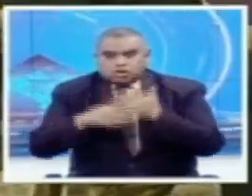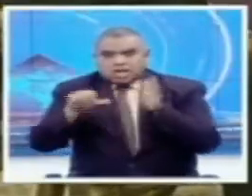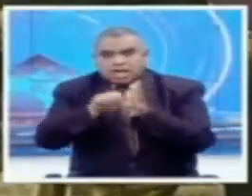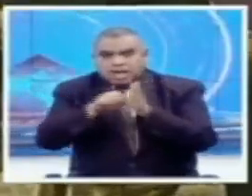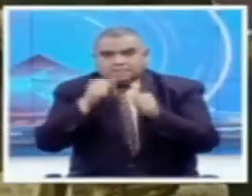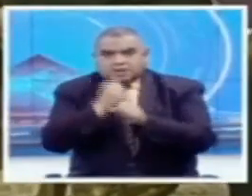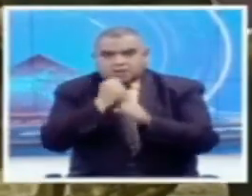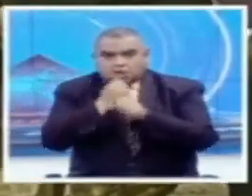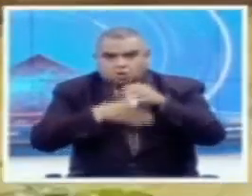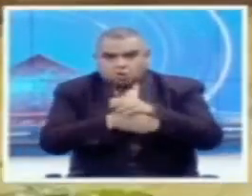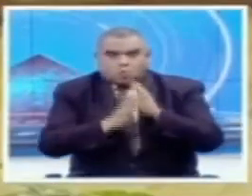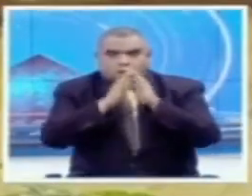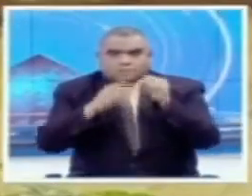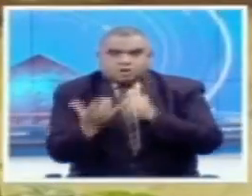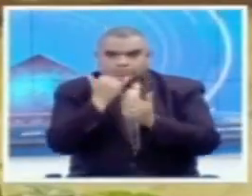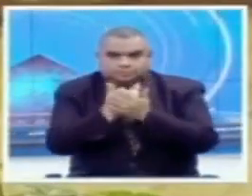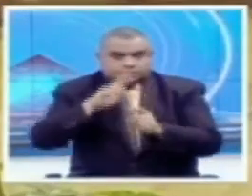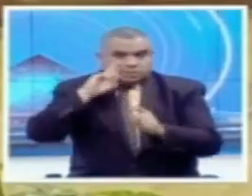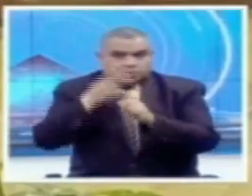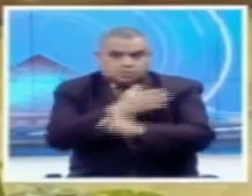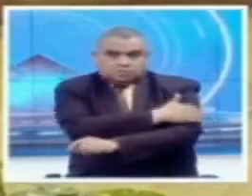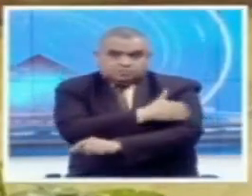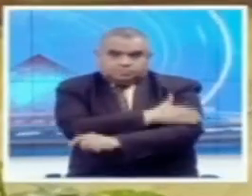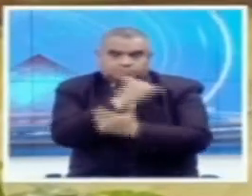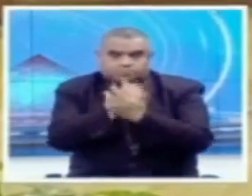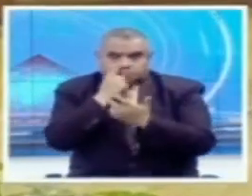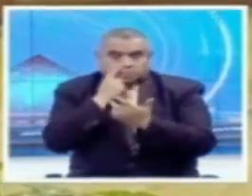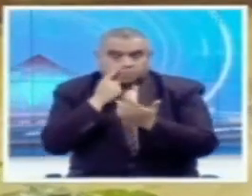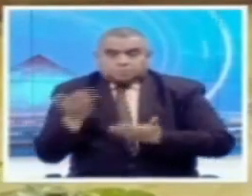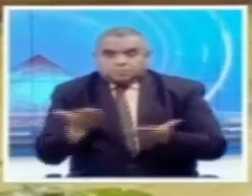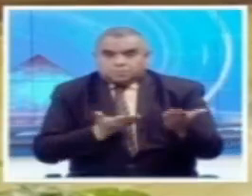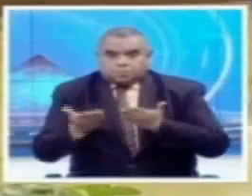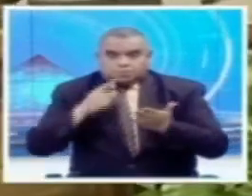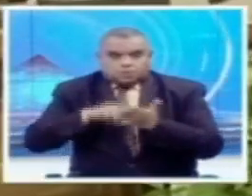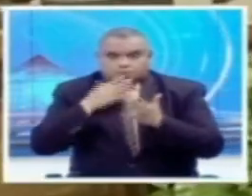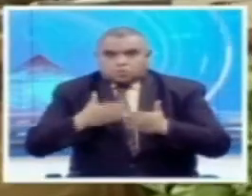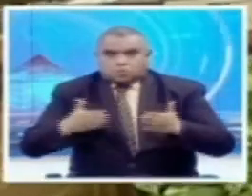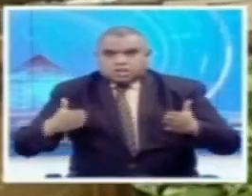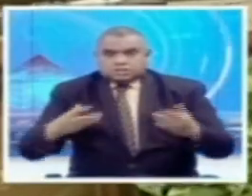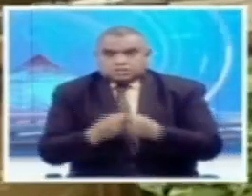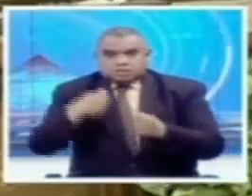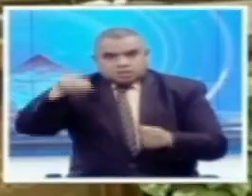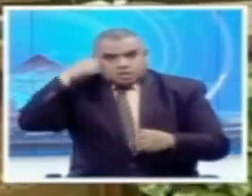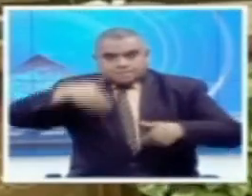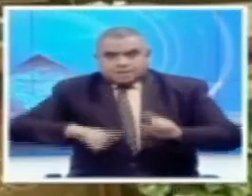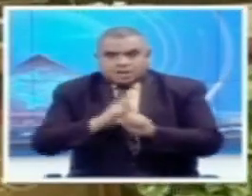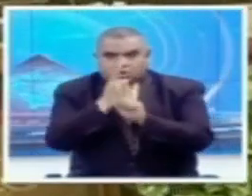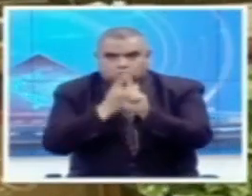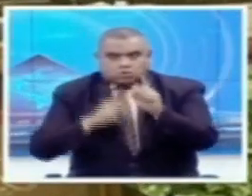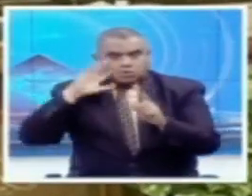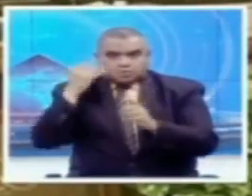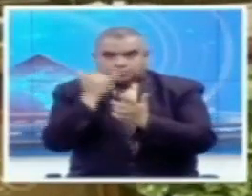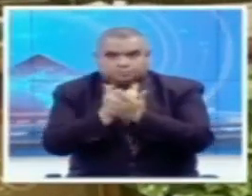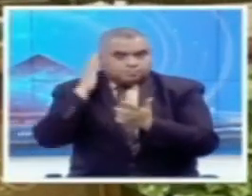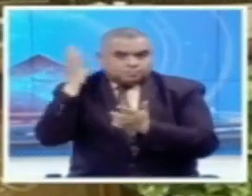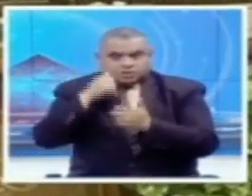في السوق المصري. وبحضور وفدي البلدين بدأت جلسة مباحثات موسعة. رئيس الوزراء أشاد بالوتيرة